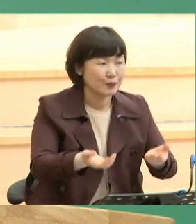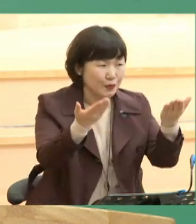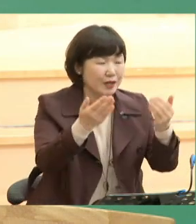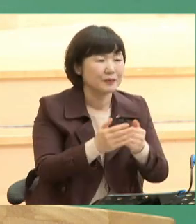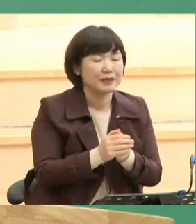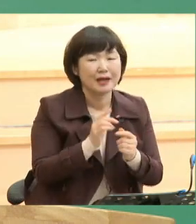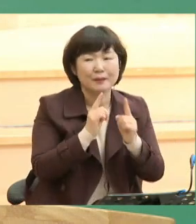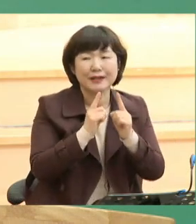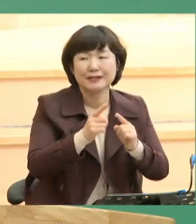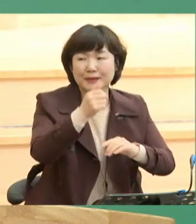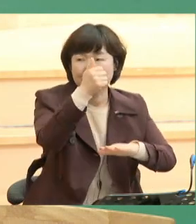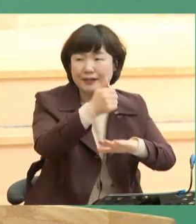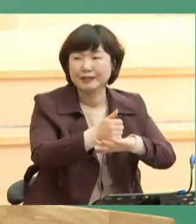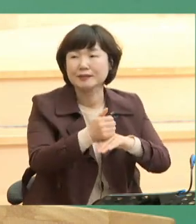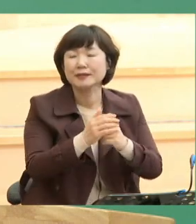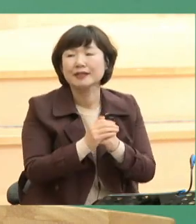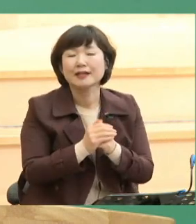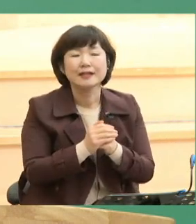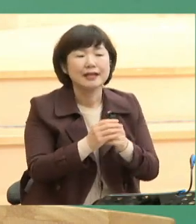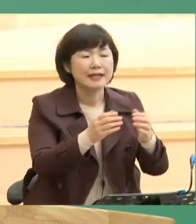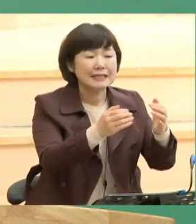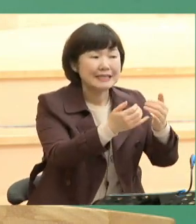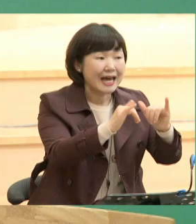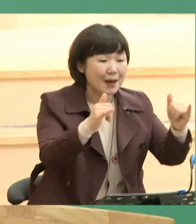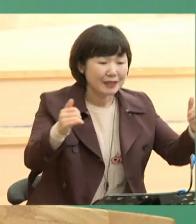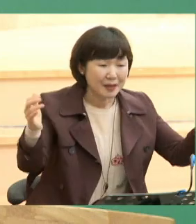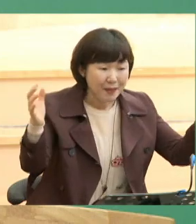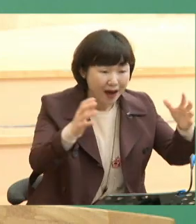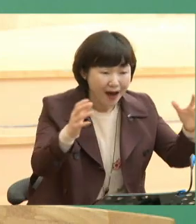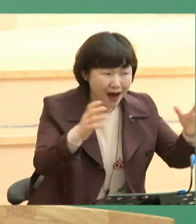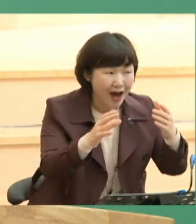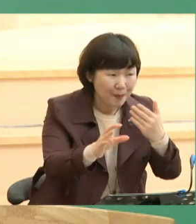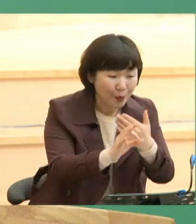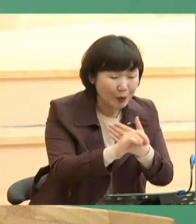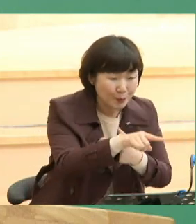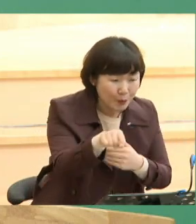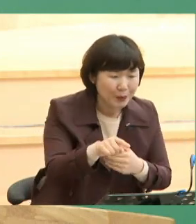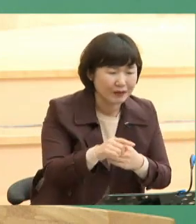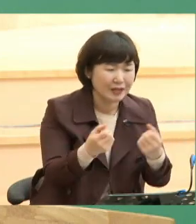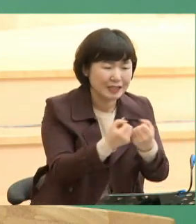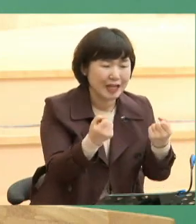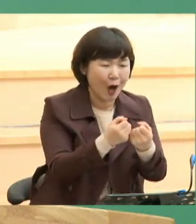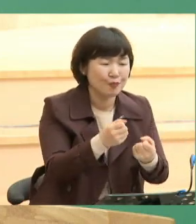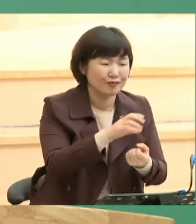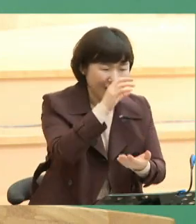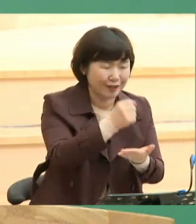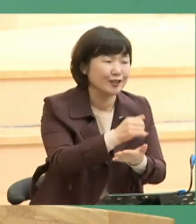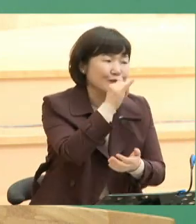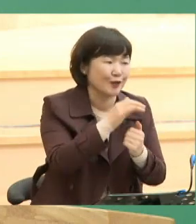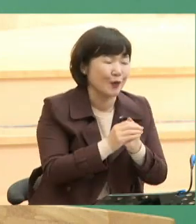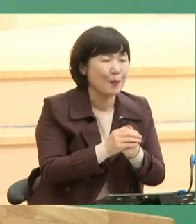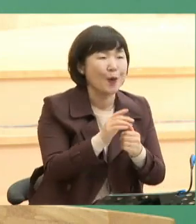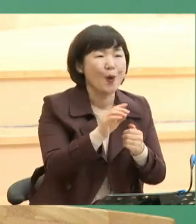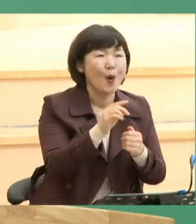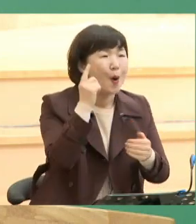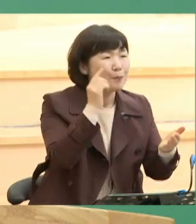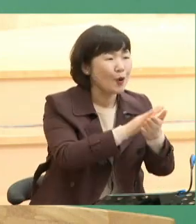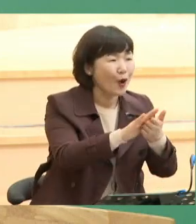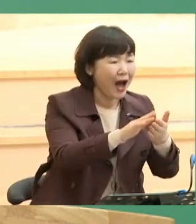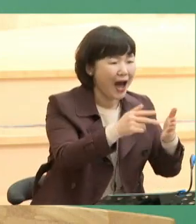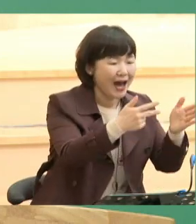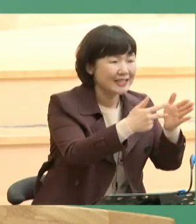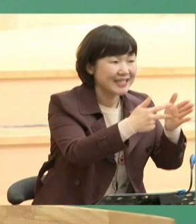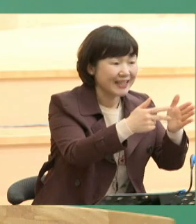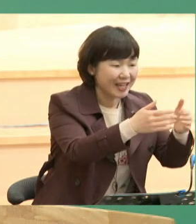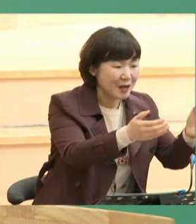말씀을 정리 하십시다 사람들이 모인 곳에는 요 언제나 싸움이 벌어졌어요 웃기잖아 평화재단 을 만들어 놓고는 그 안에서